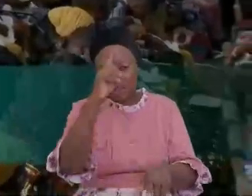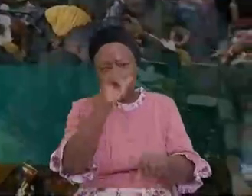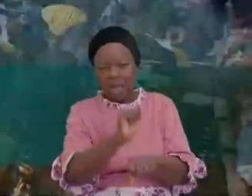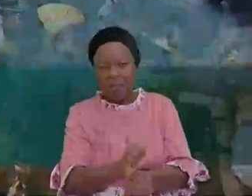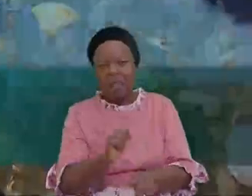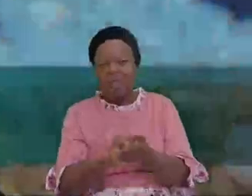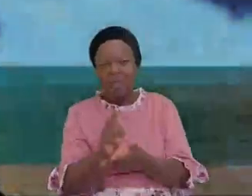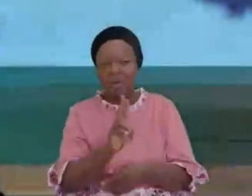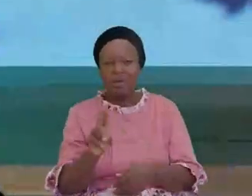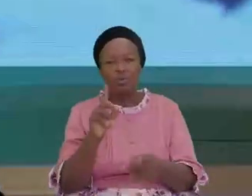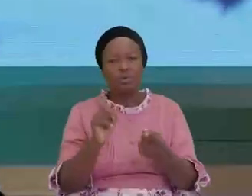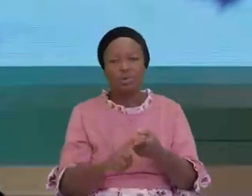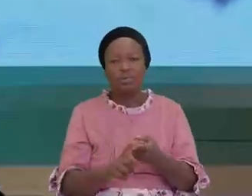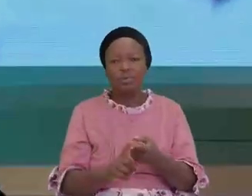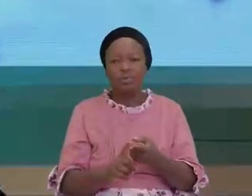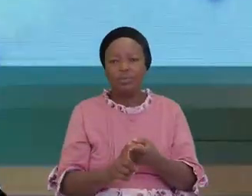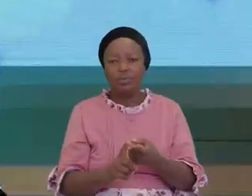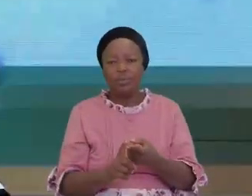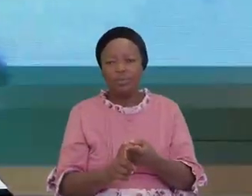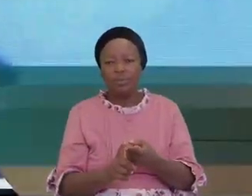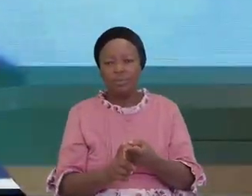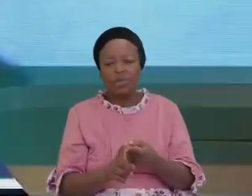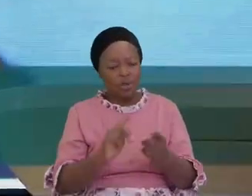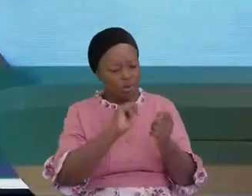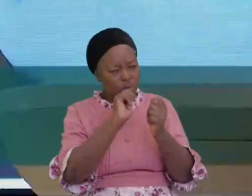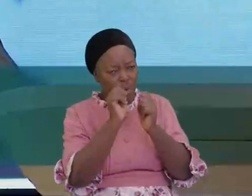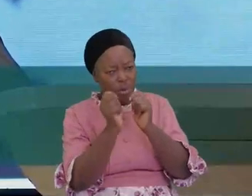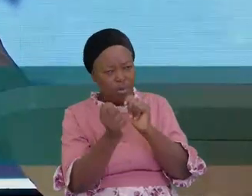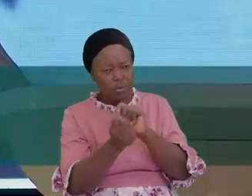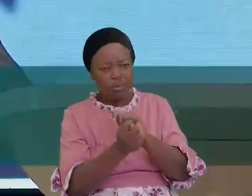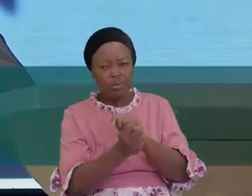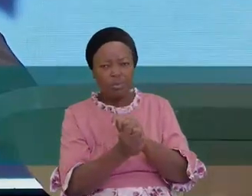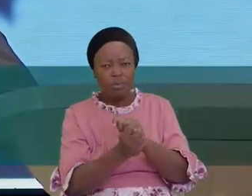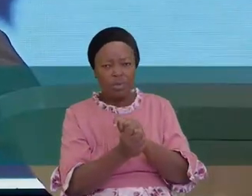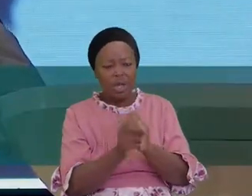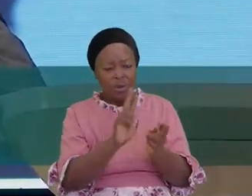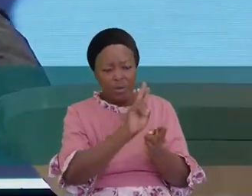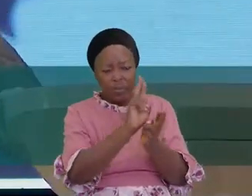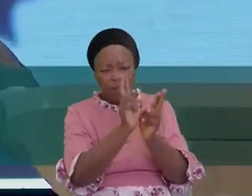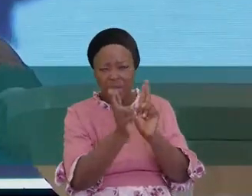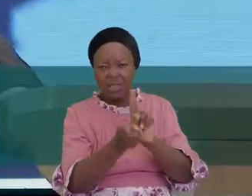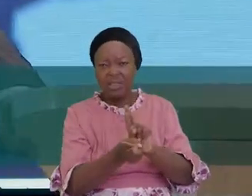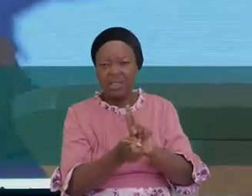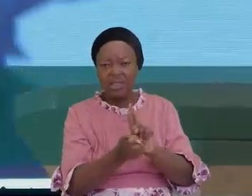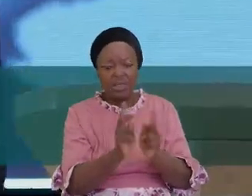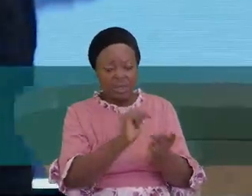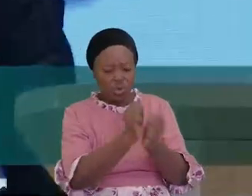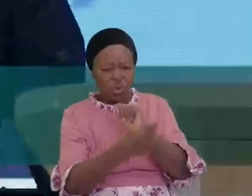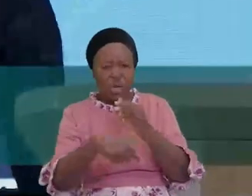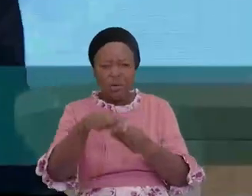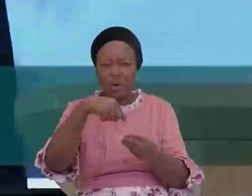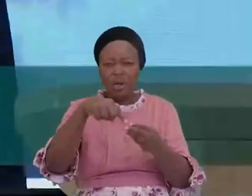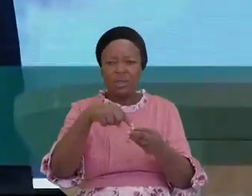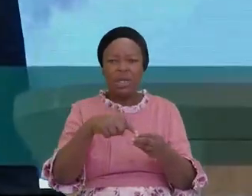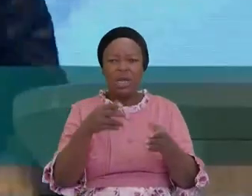Corrigez cette chose habituelle à laquelle vous êtes habitué. Revenez, repentez-vous, faites